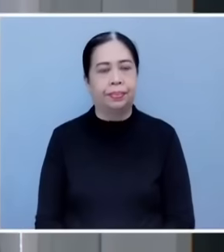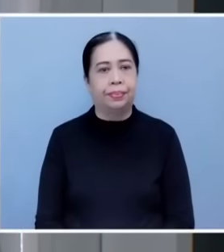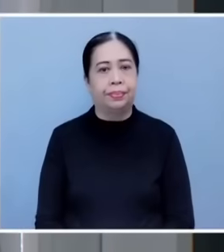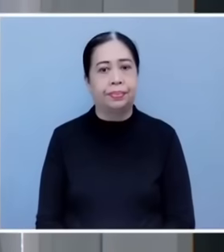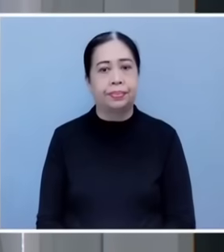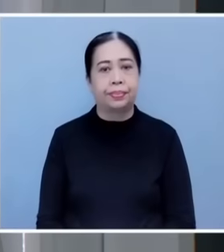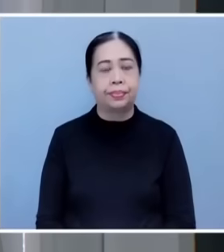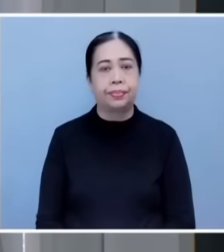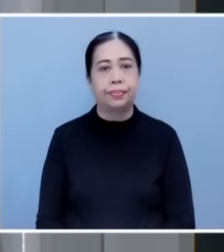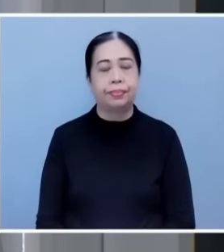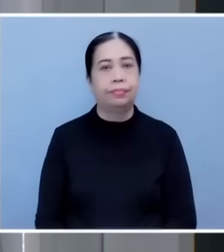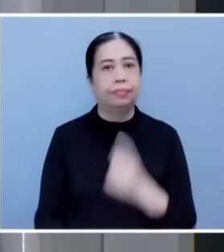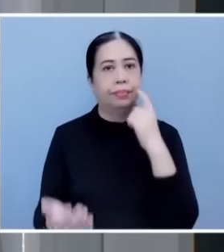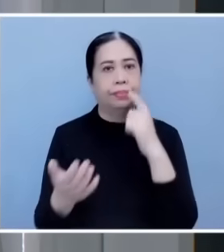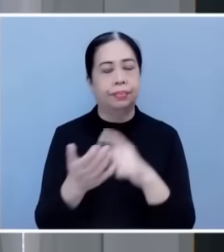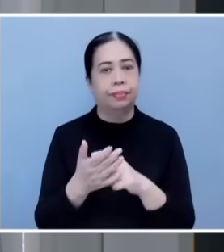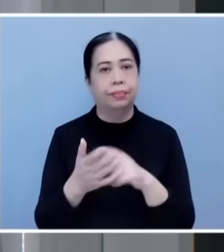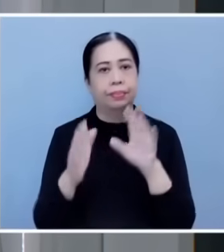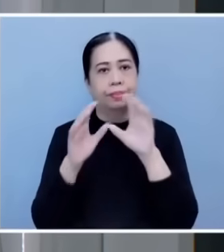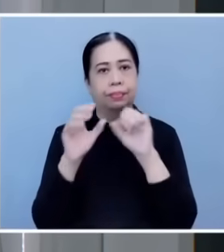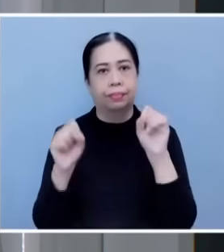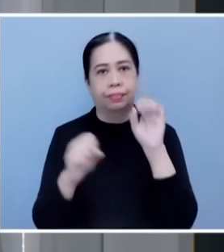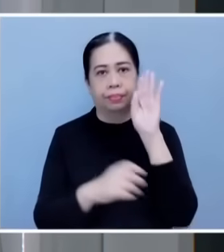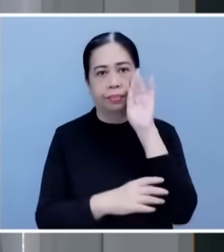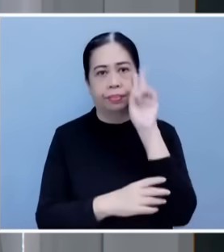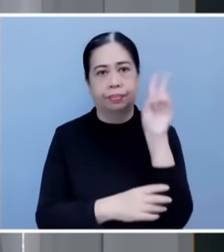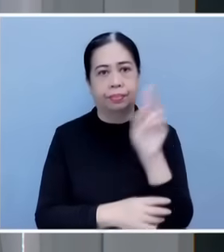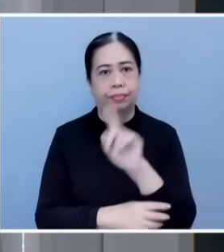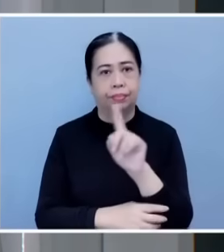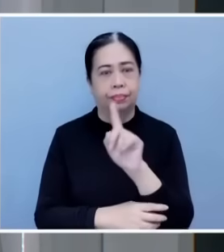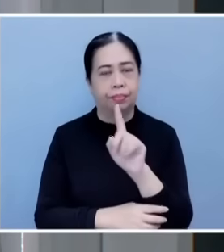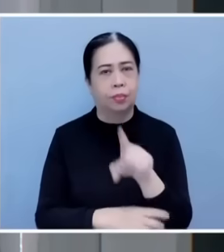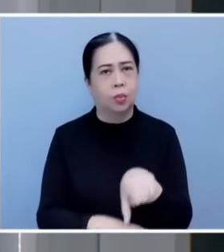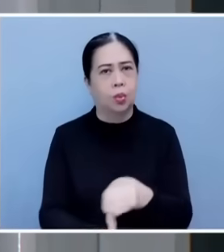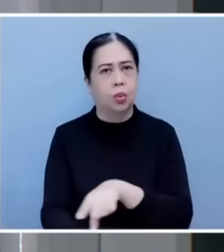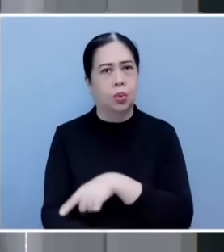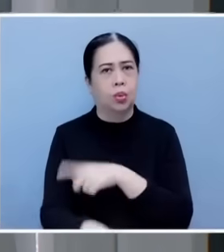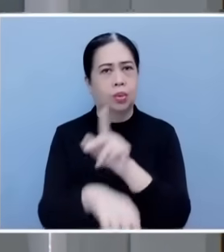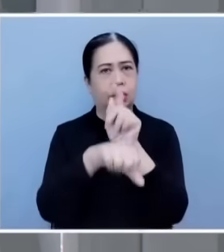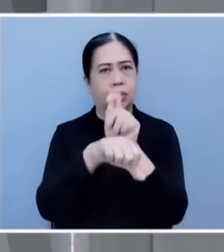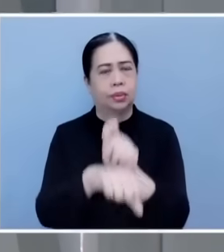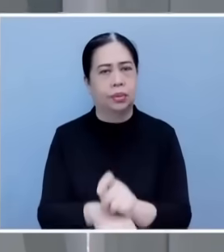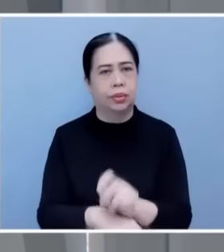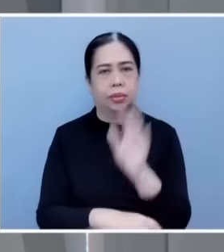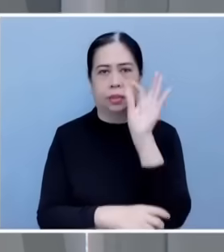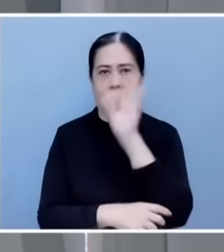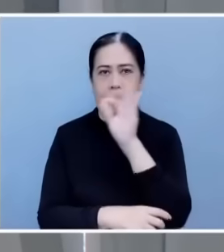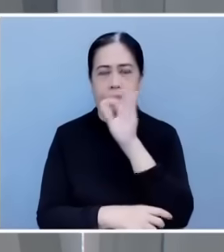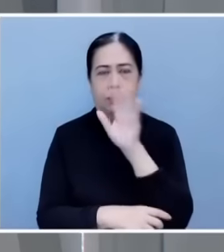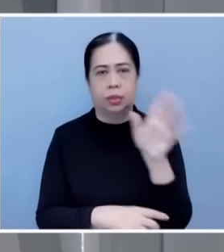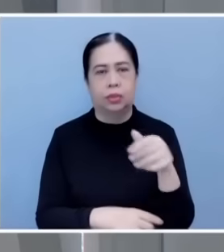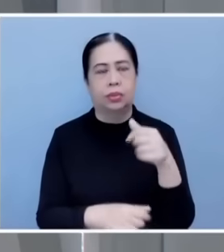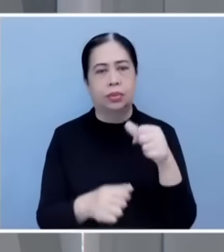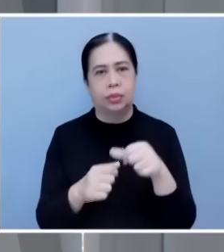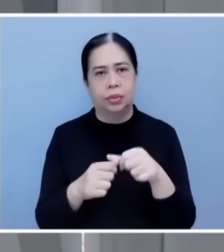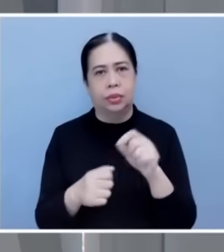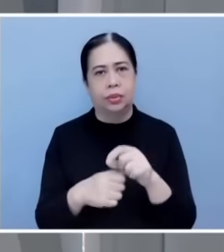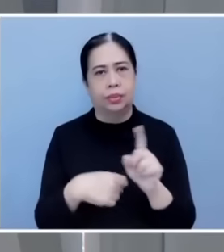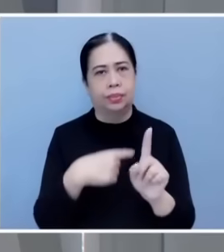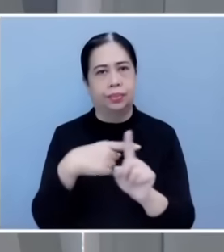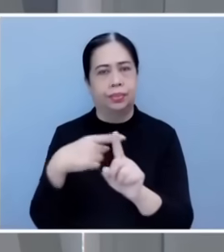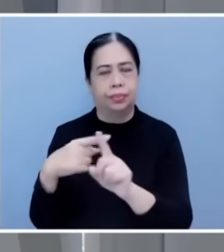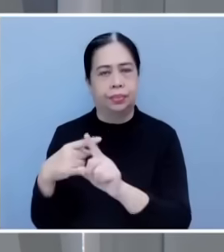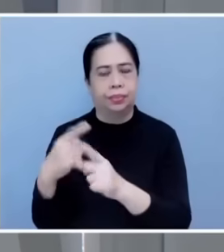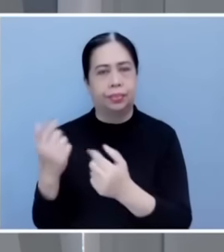Kinilala po ni Pangulong Ferdinand Marcos Jr. ang mahabang tradisyon ng mga Pilipino sa paggunita ng Todos Los